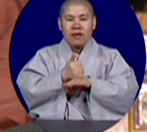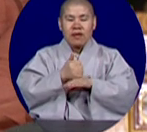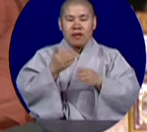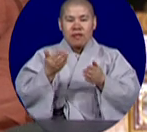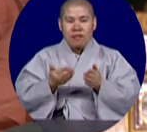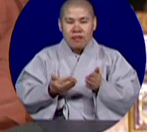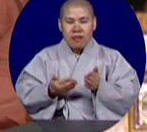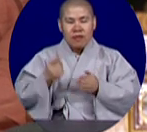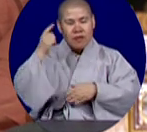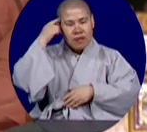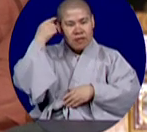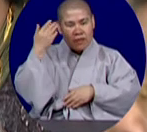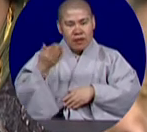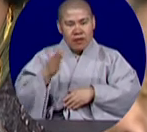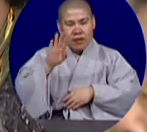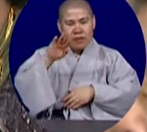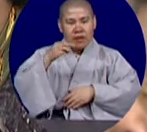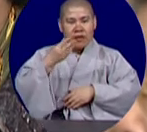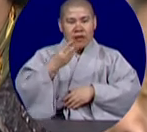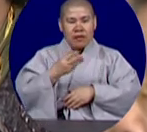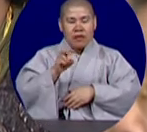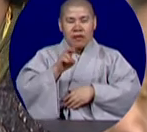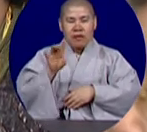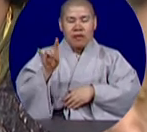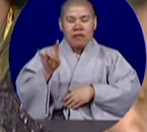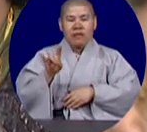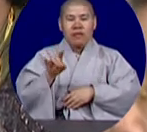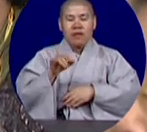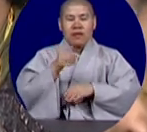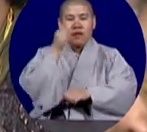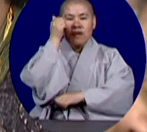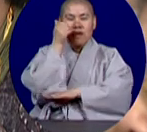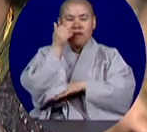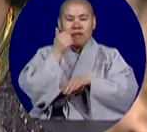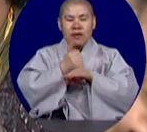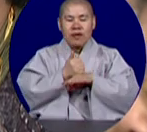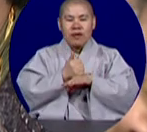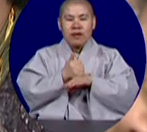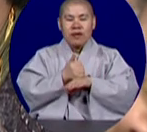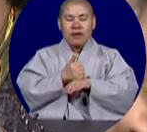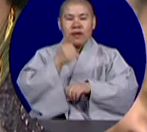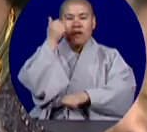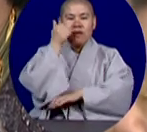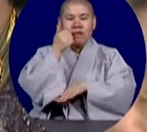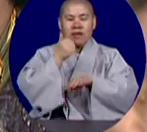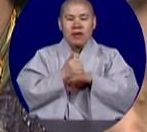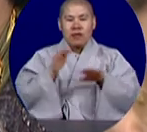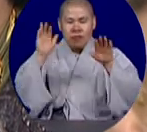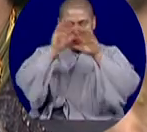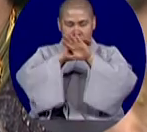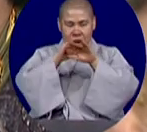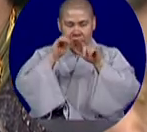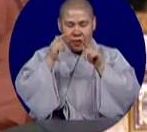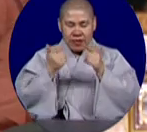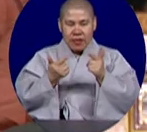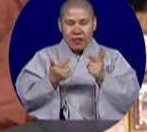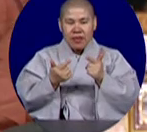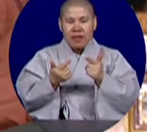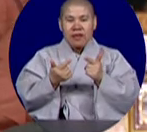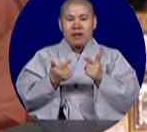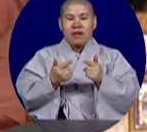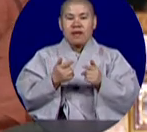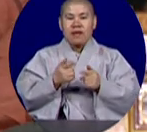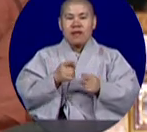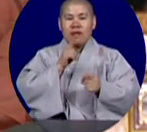불매인과라. 떨어질 낙자가 아니고 어두울 매자, 인과에 어둡지 않다. 그 말 한마디 딱